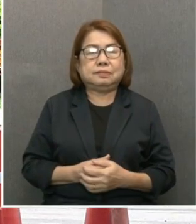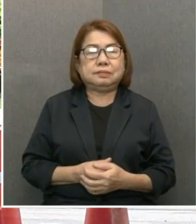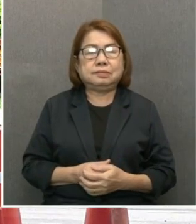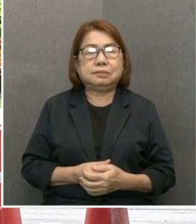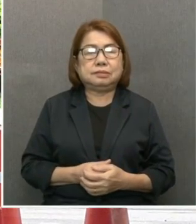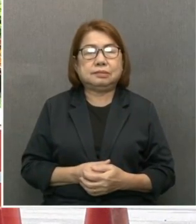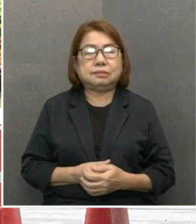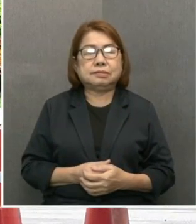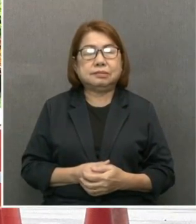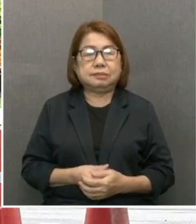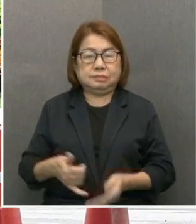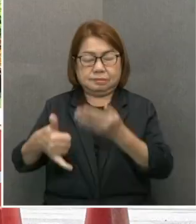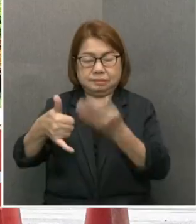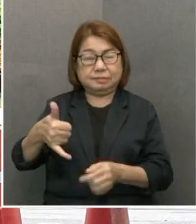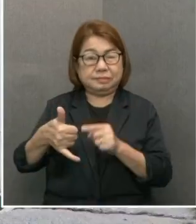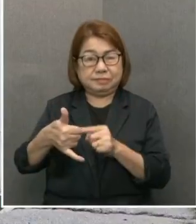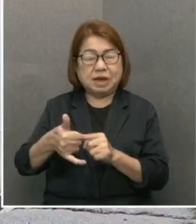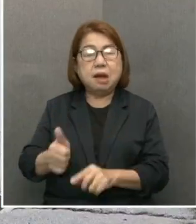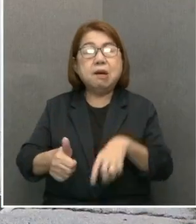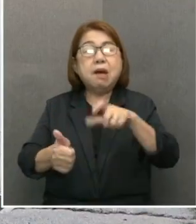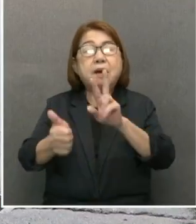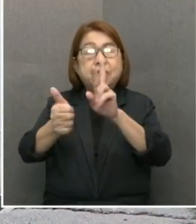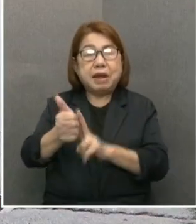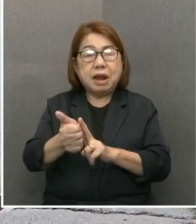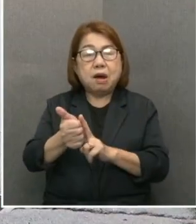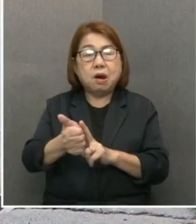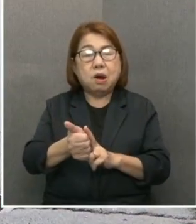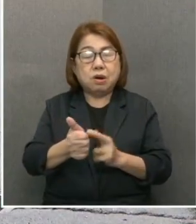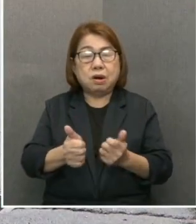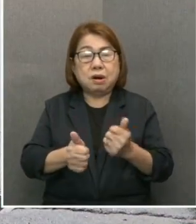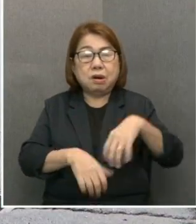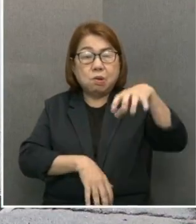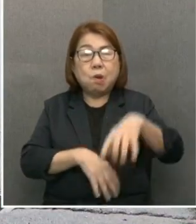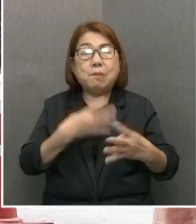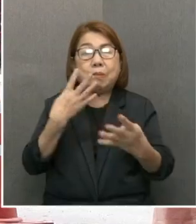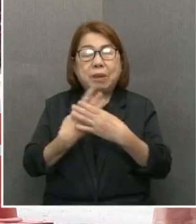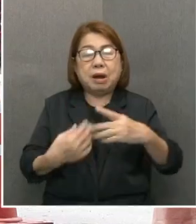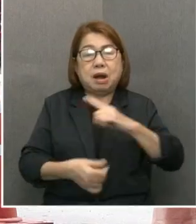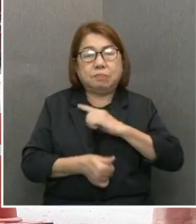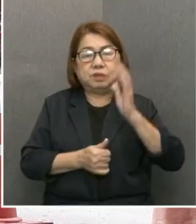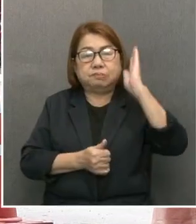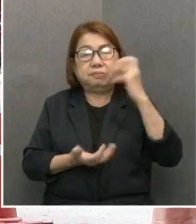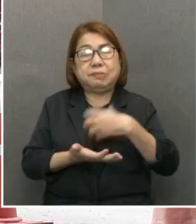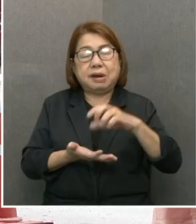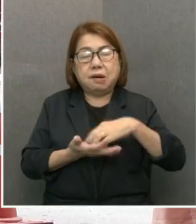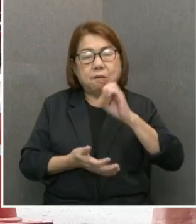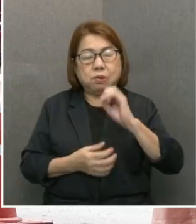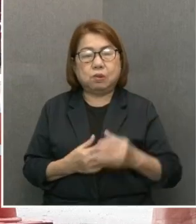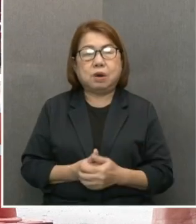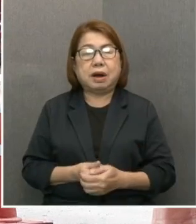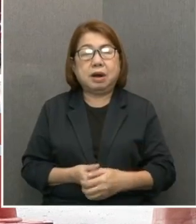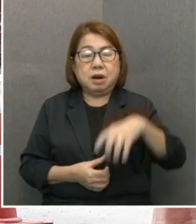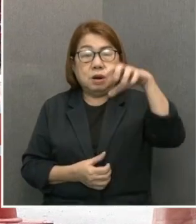นายสิทธิสุธีวงศ์รองอธิบดีกรมราชทานในฐานะโฆษกประจำกรมราชทานเปิดเผยว่ากรม